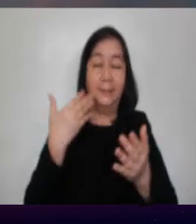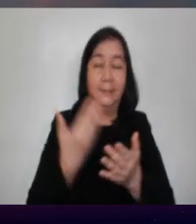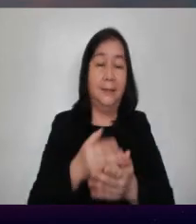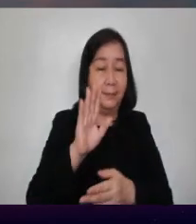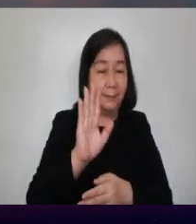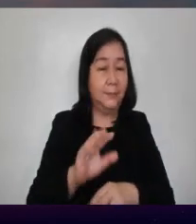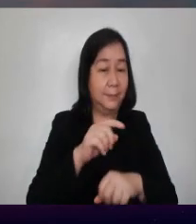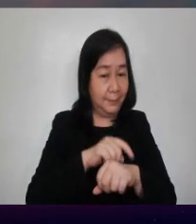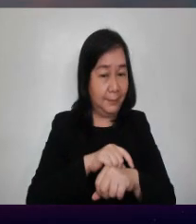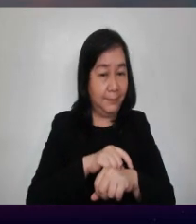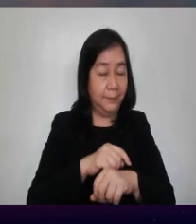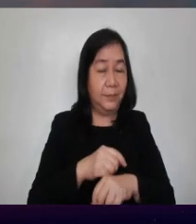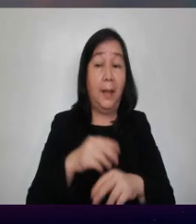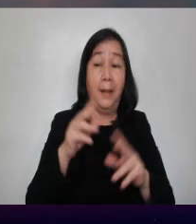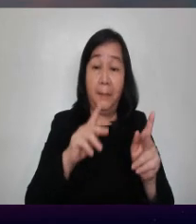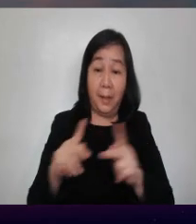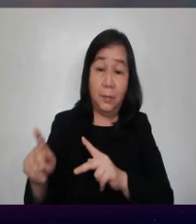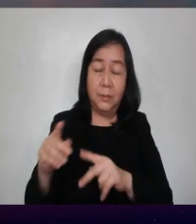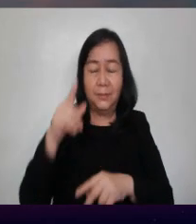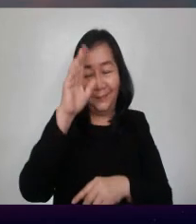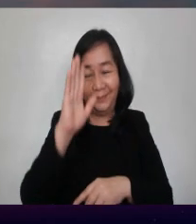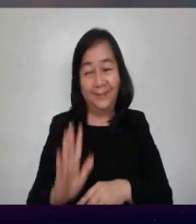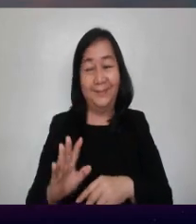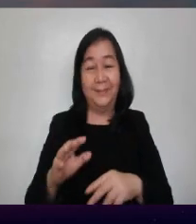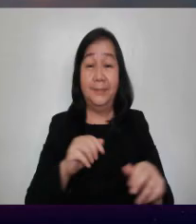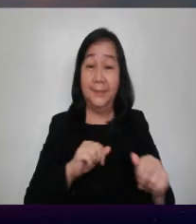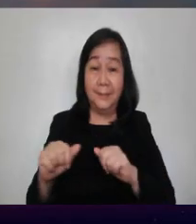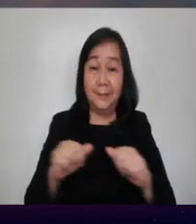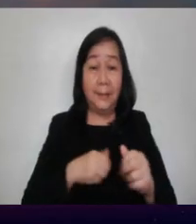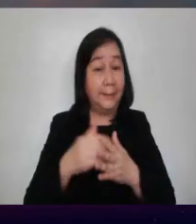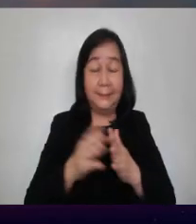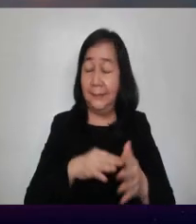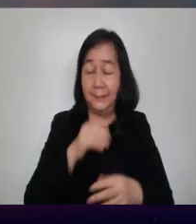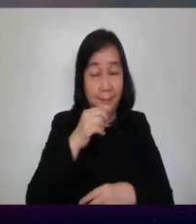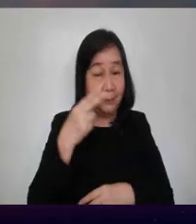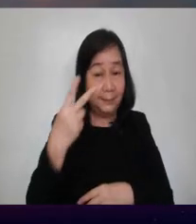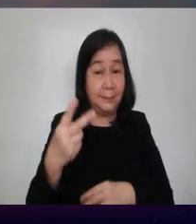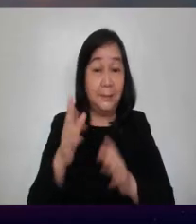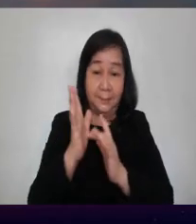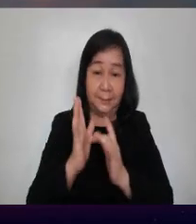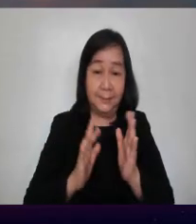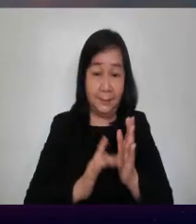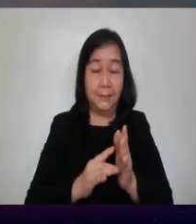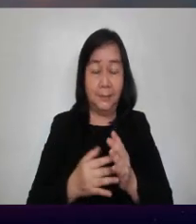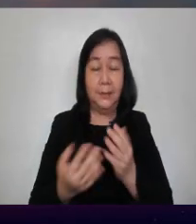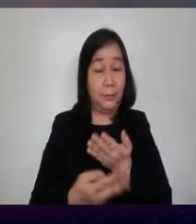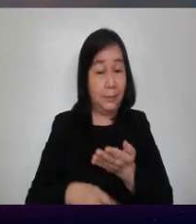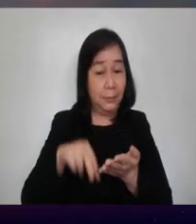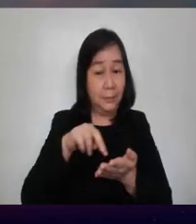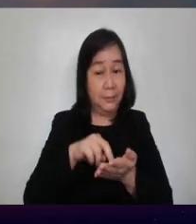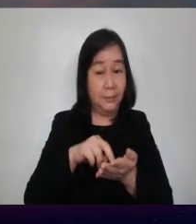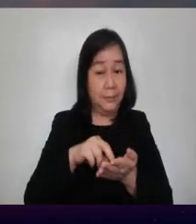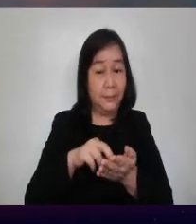ang iyong panahon. Ang plano ng Diyos ay kumikilos kahit hindi natin ito nakikita. Si Jesus ay